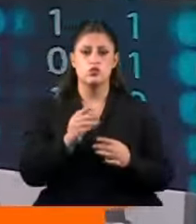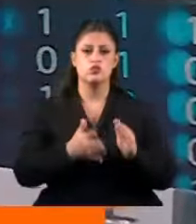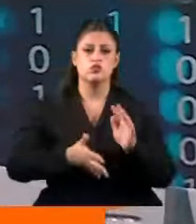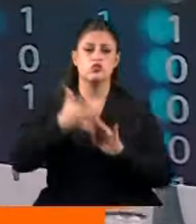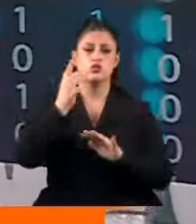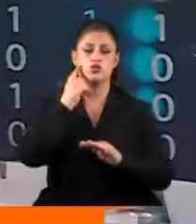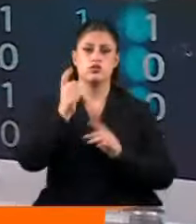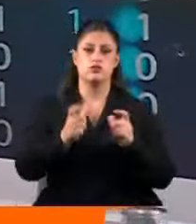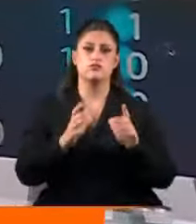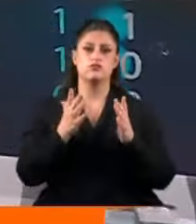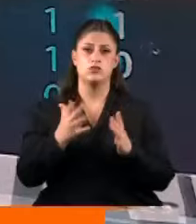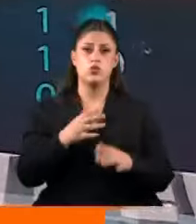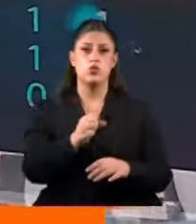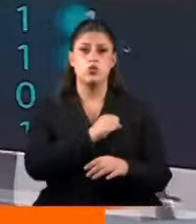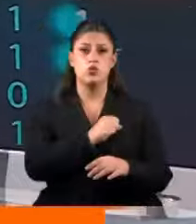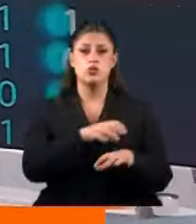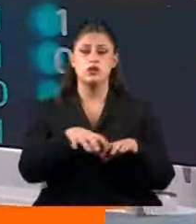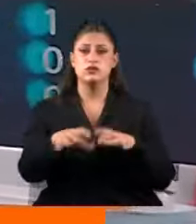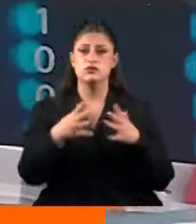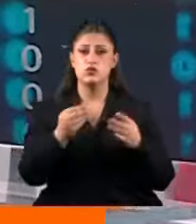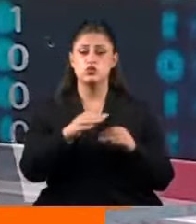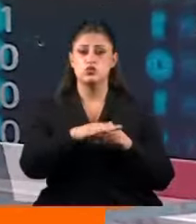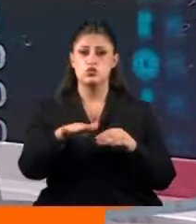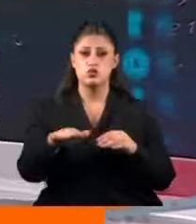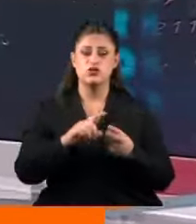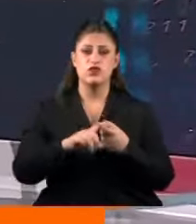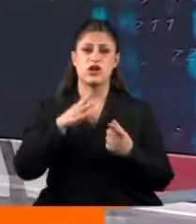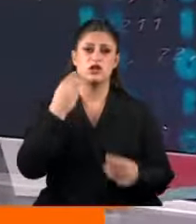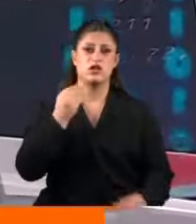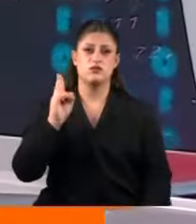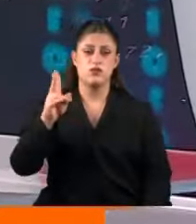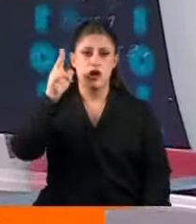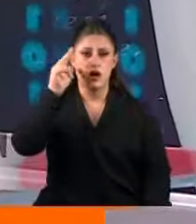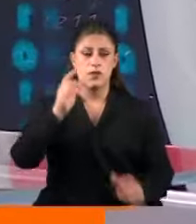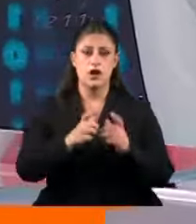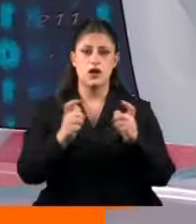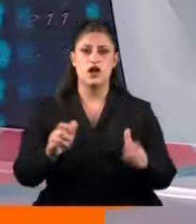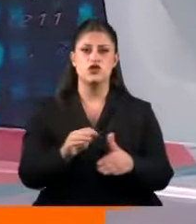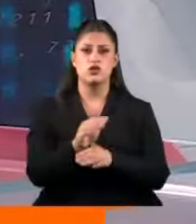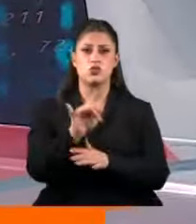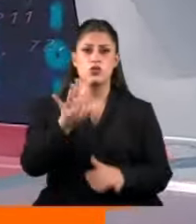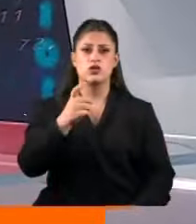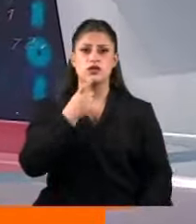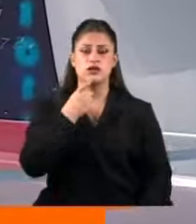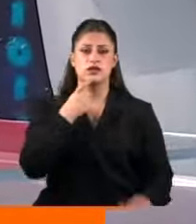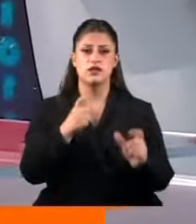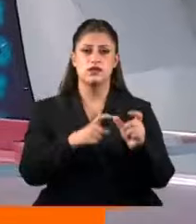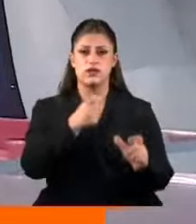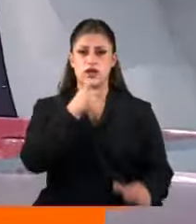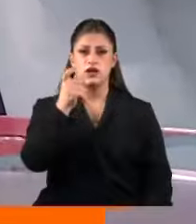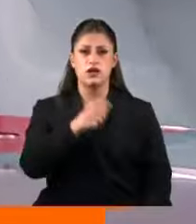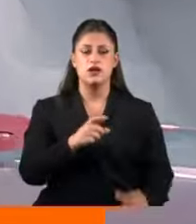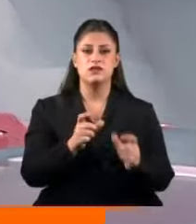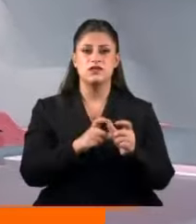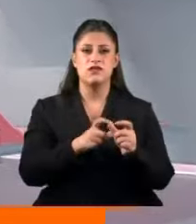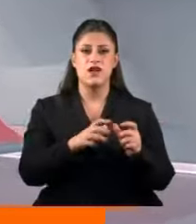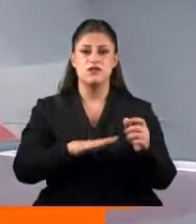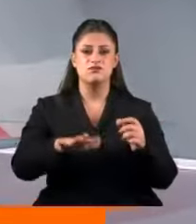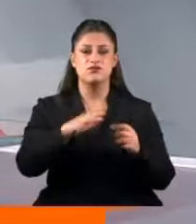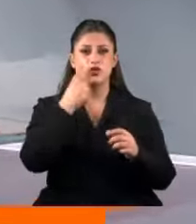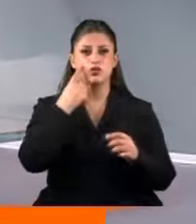yetişkinler kısmı, korkutan kısmı ise çocuklar ve gençler. Amerika'da yaşayan 14 yaşındaki Sevel Zetse sanal ortamda konuştuğu